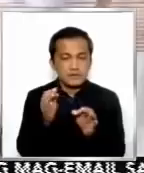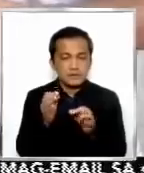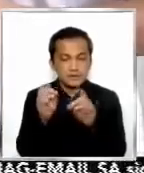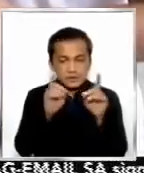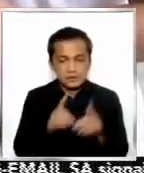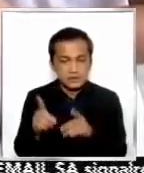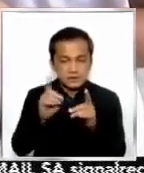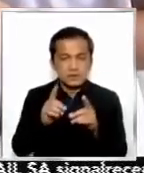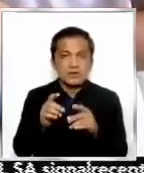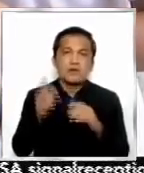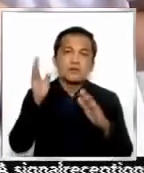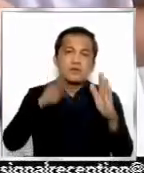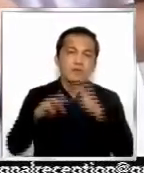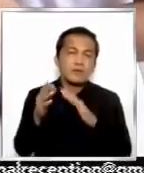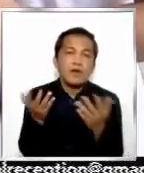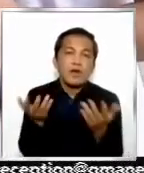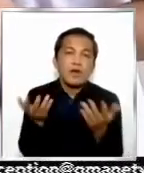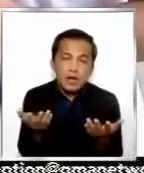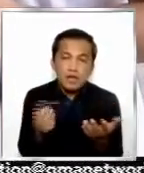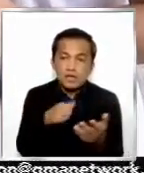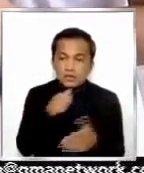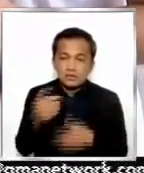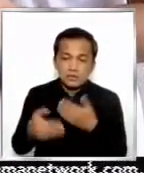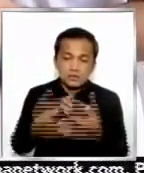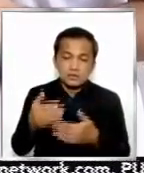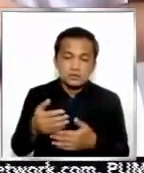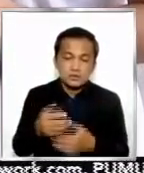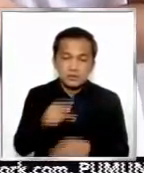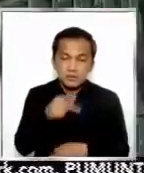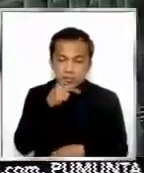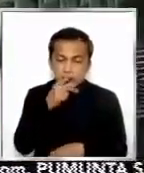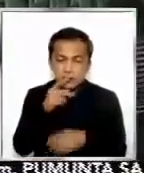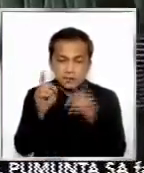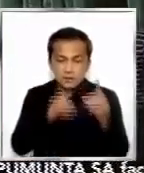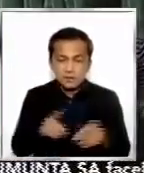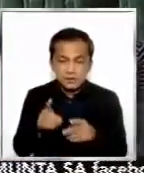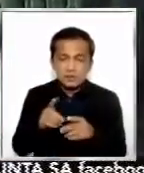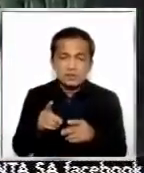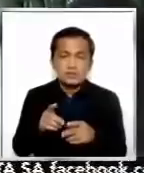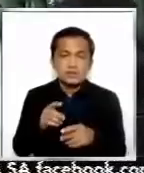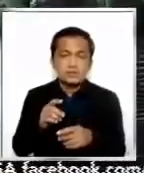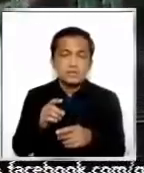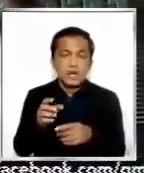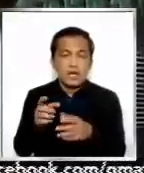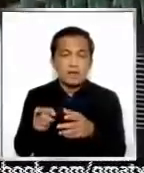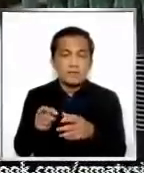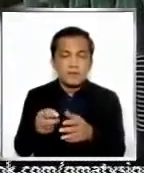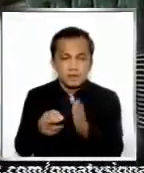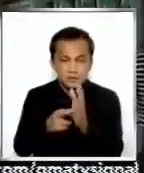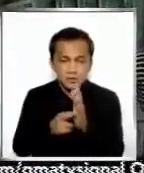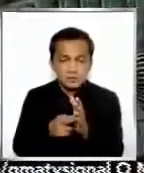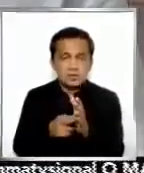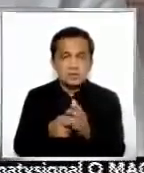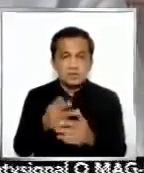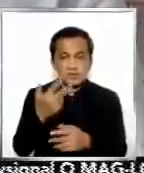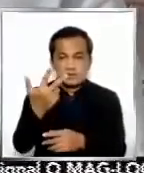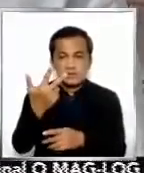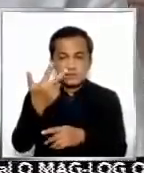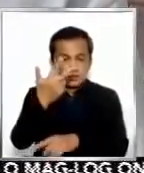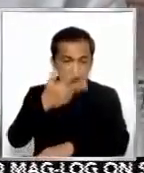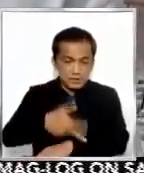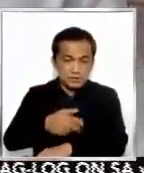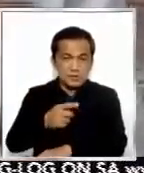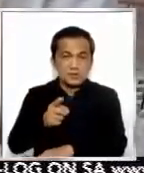problema, hindi naman naaasikaso ng pribadong dialysis center ang request niyang makapagtatlong dialysis kada linggo. Hindi pa po